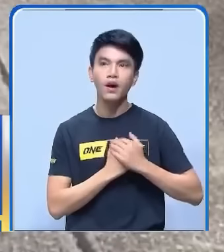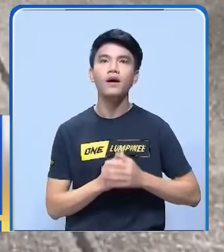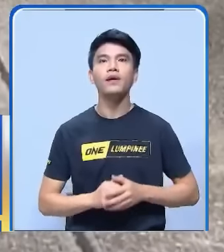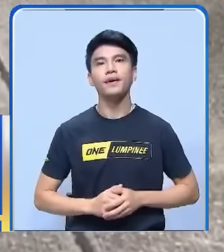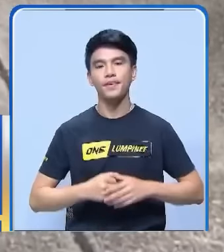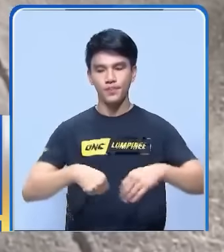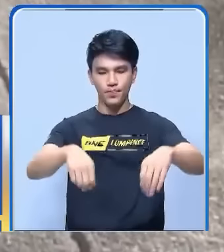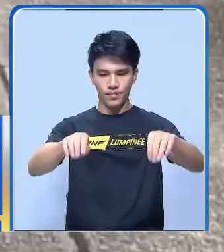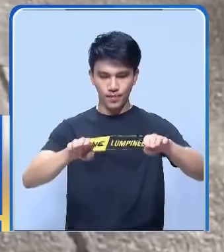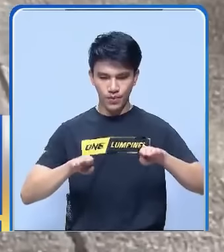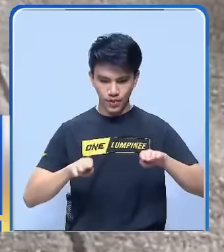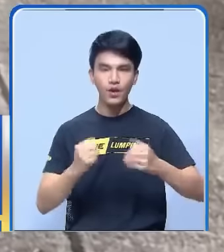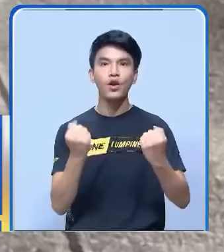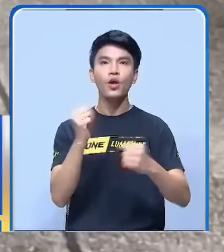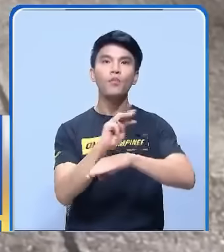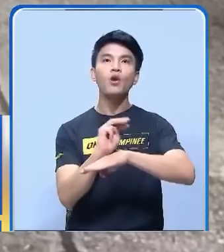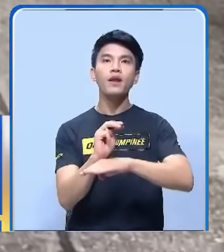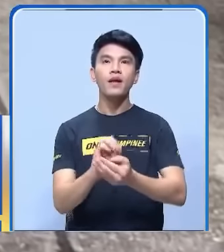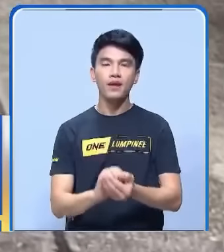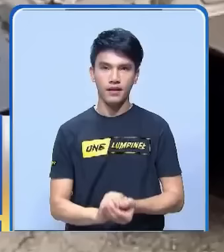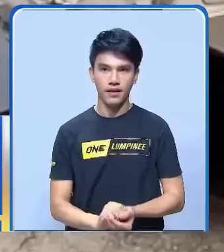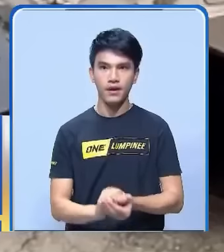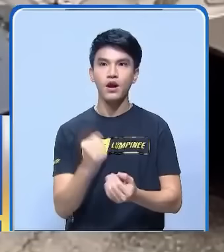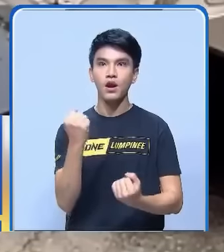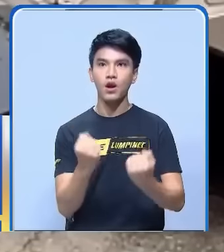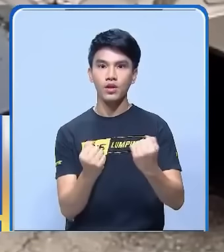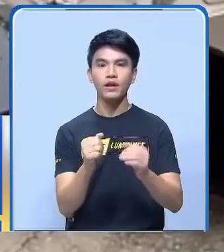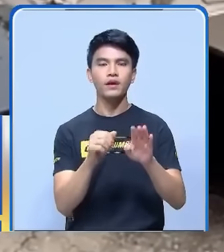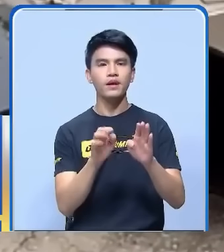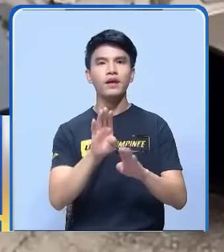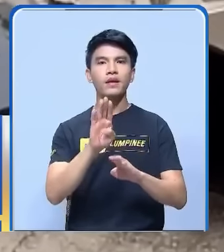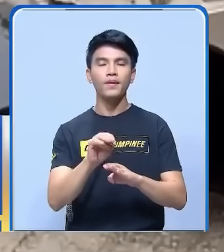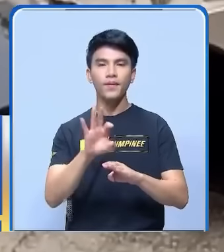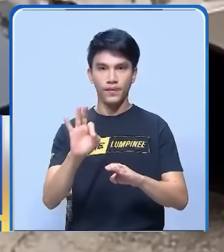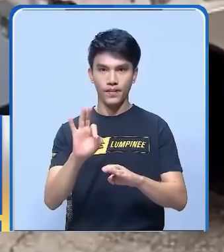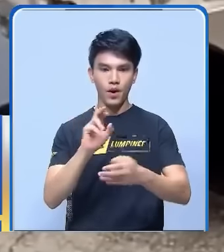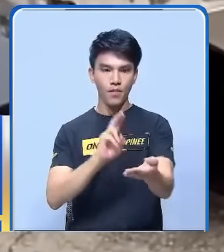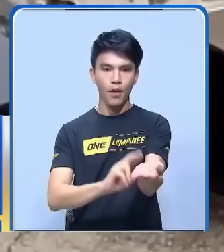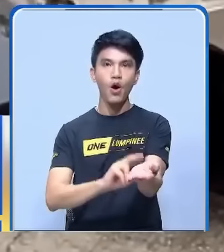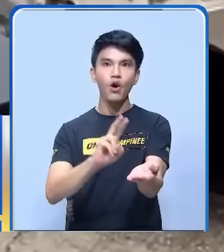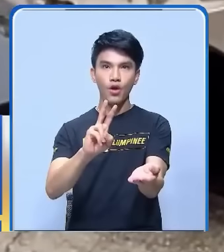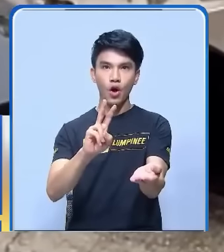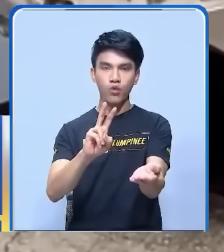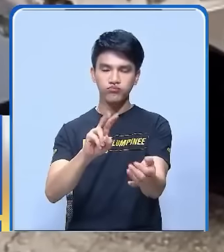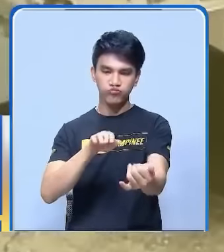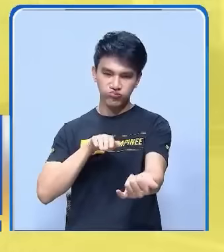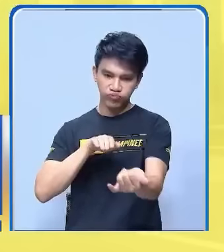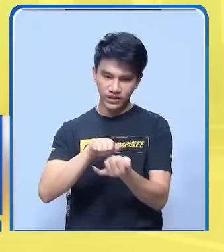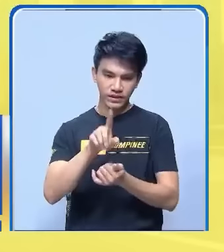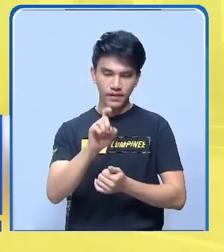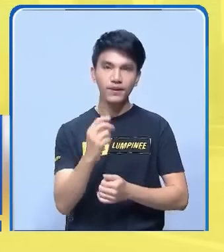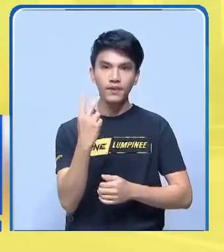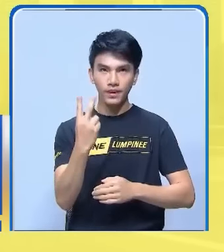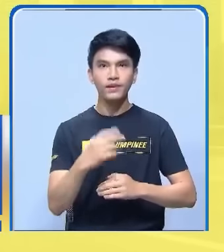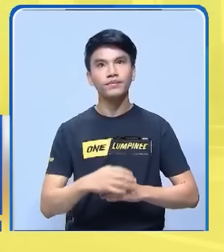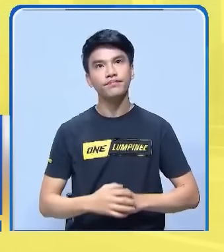อยู่ในรถมูลนิธิป่อเต็กตึ๋งหลังถูกรถเมย์สาย49หมอชิดหัวลำโพงขับทับเสียชีวิต2คนเลยนะ